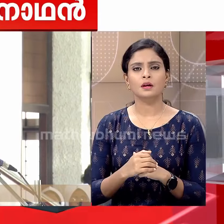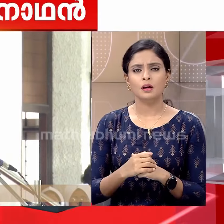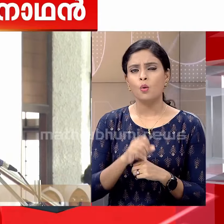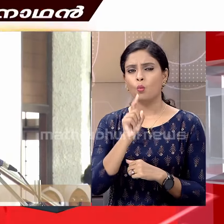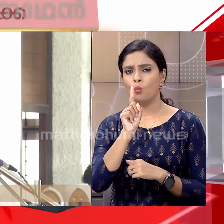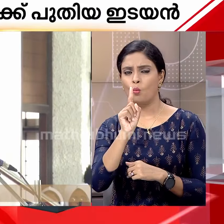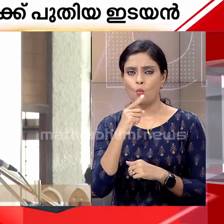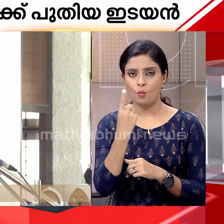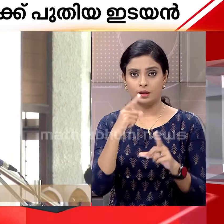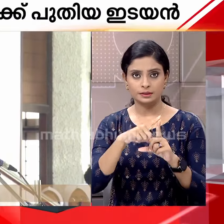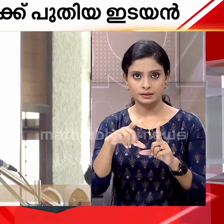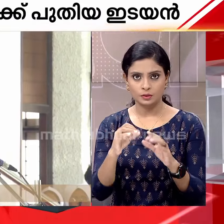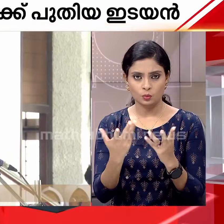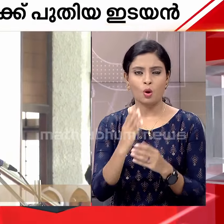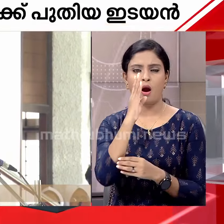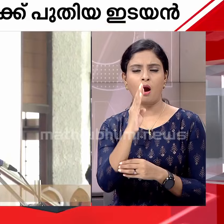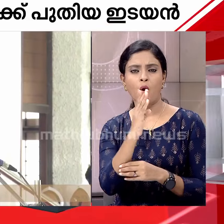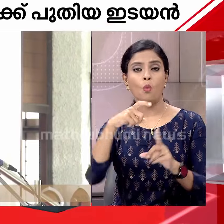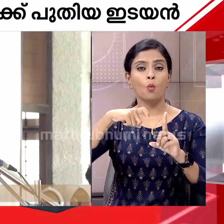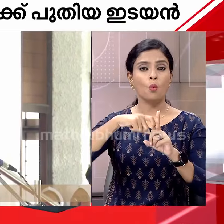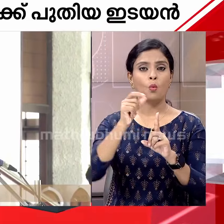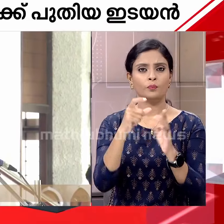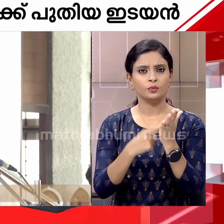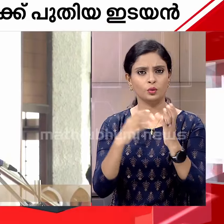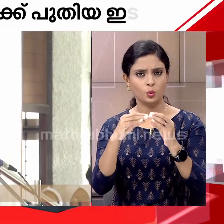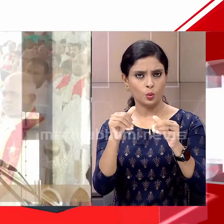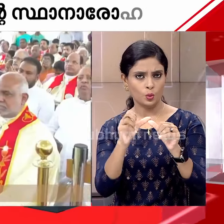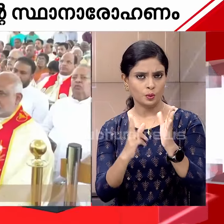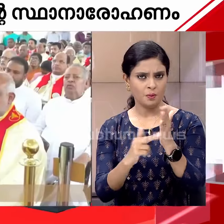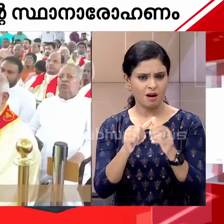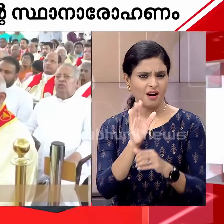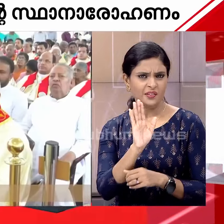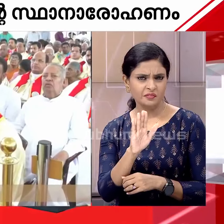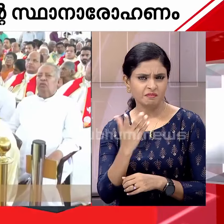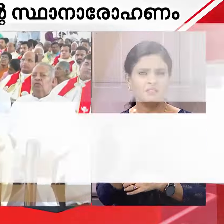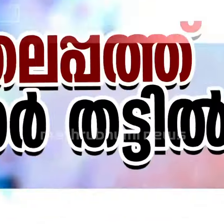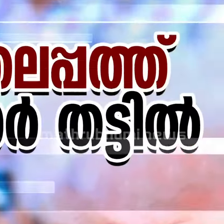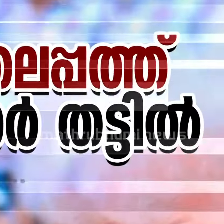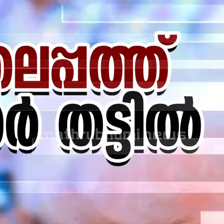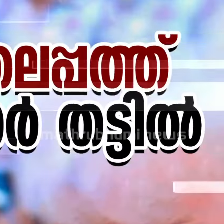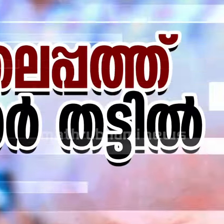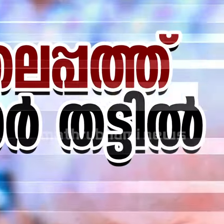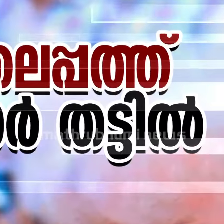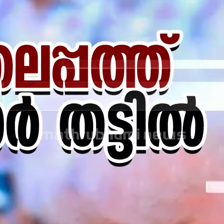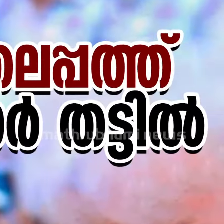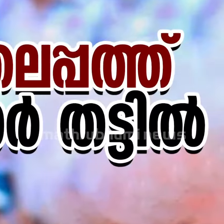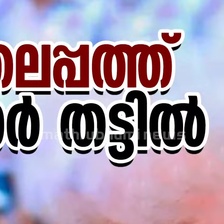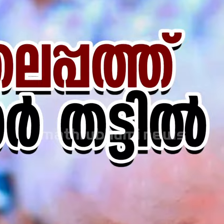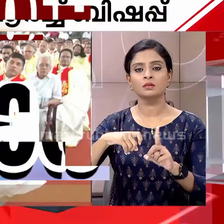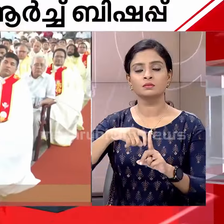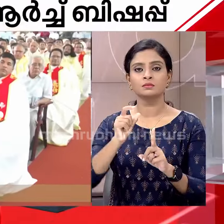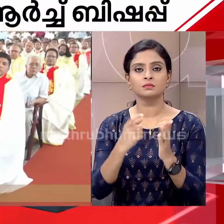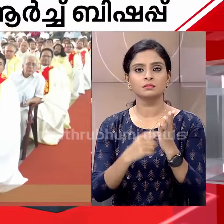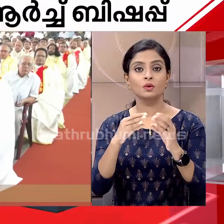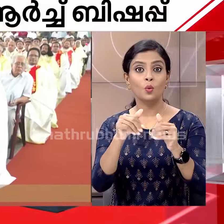മാത്രമാണ് ഉണ്ടാകുന്നത്. കുർബാനയോ മറ്റ് കർമ്മങ്ങളോ ഉണ്ടോ എന്ന് എനിക്കറിയില്ല. സാധാരണമായി കുർബാനയ്ക്ക് ഇടയ്ക്കാണ് നടക്കാറുള്ളത്. ഈ